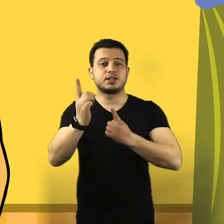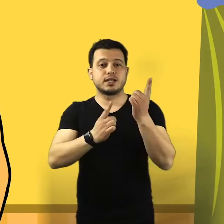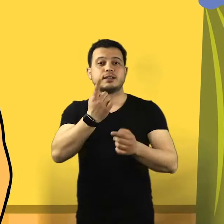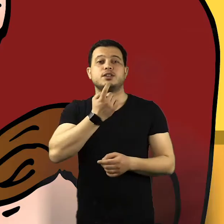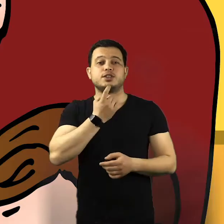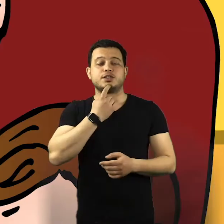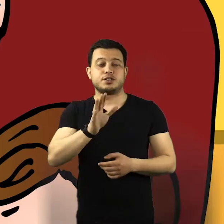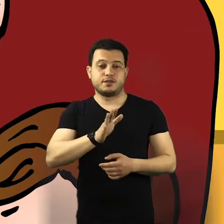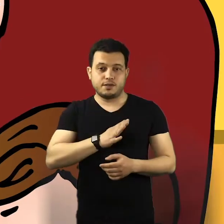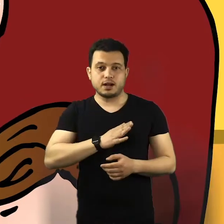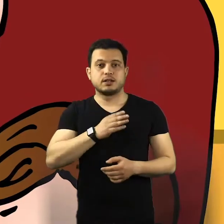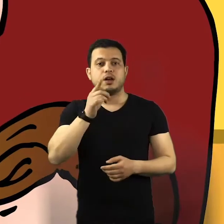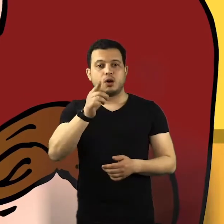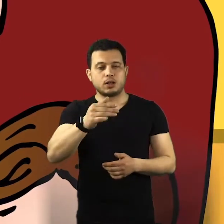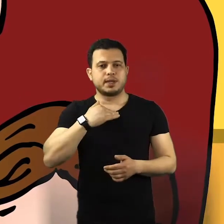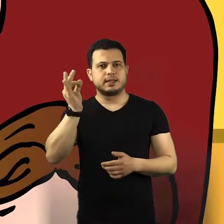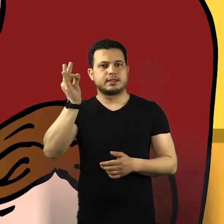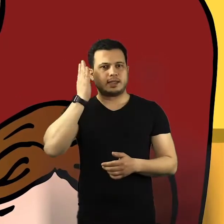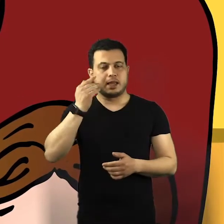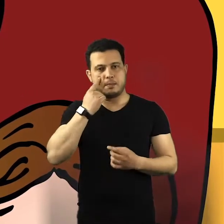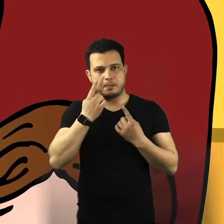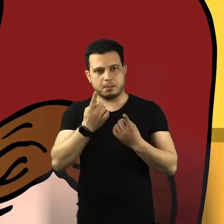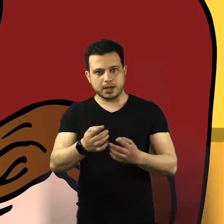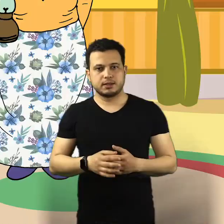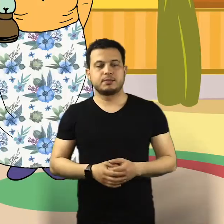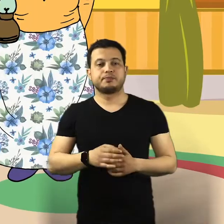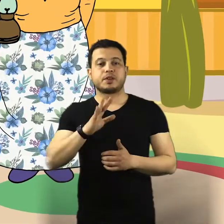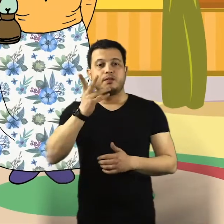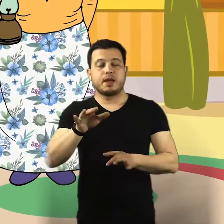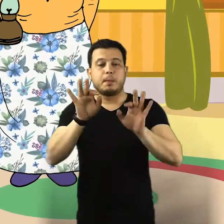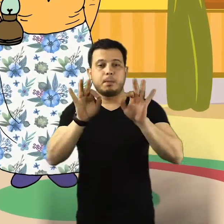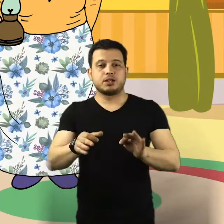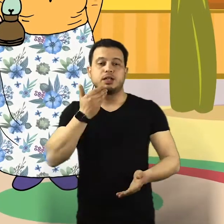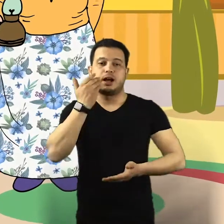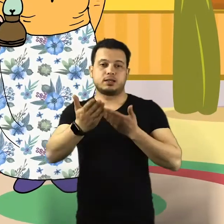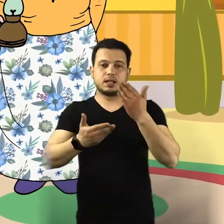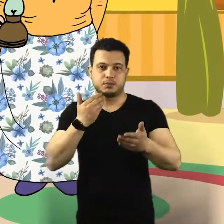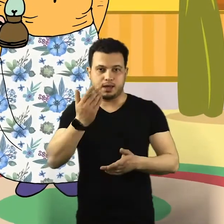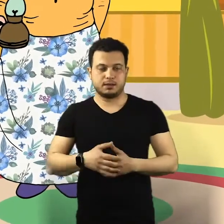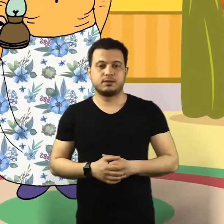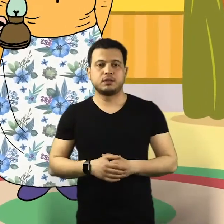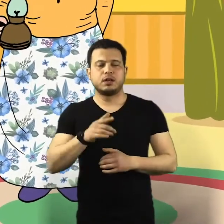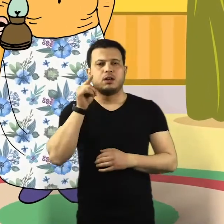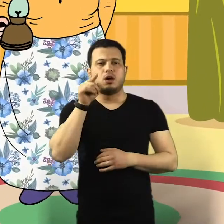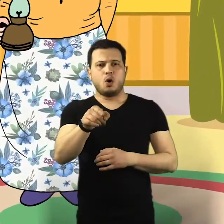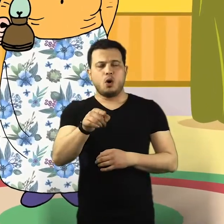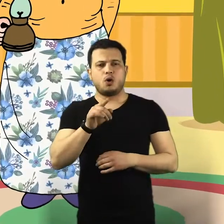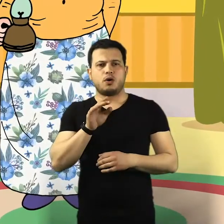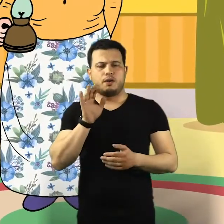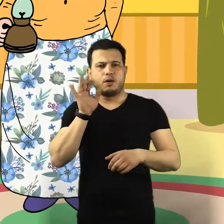O halde dinleyin bakalım Ve başladı anlatmaya O sırada